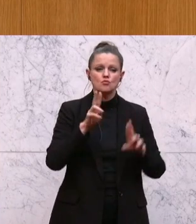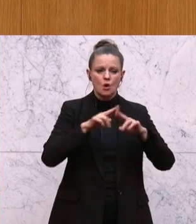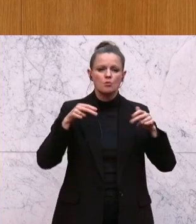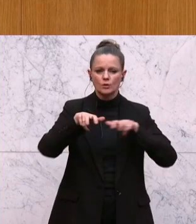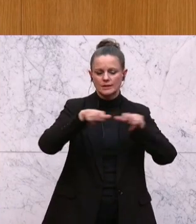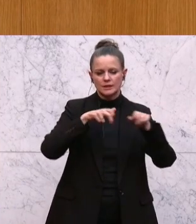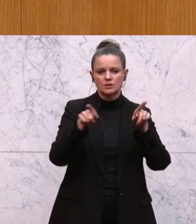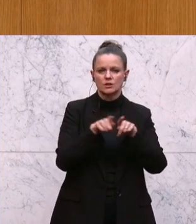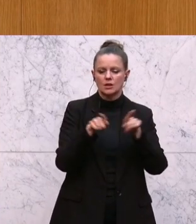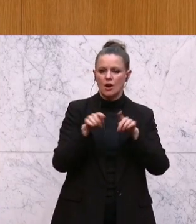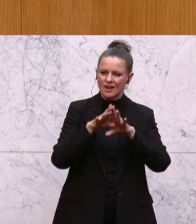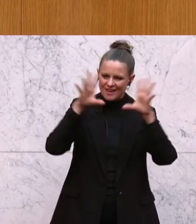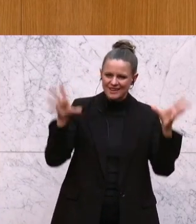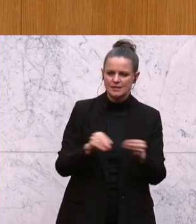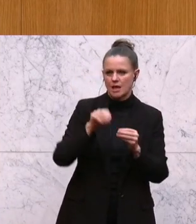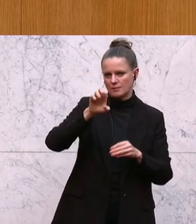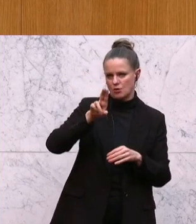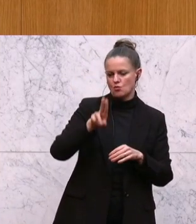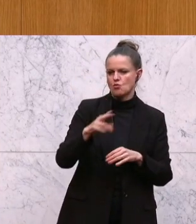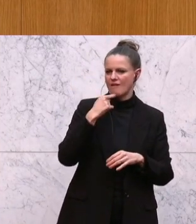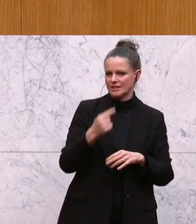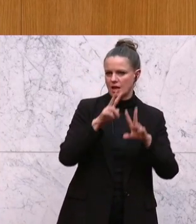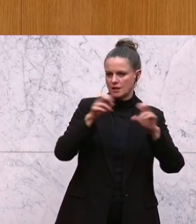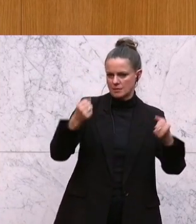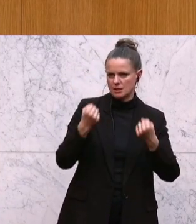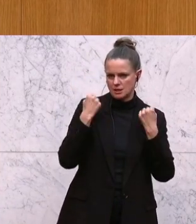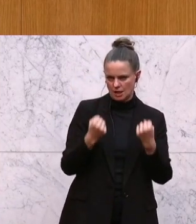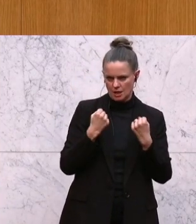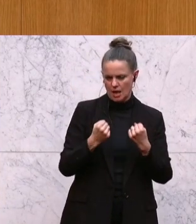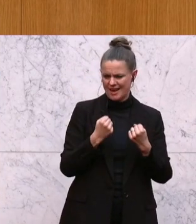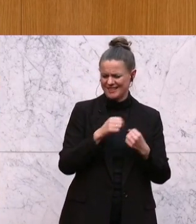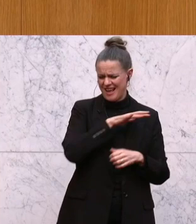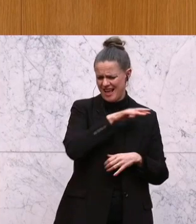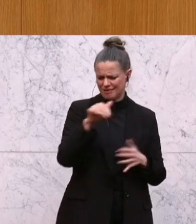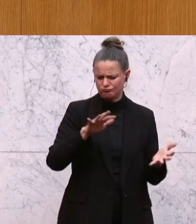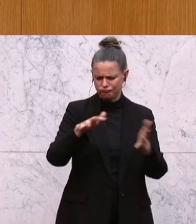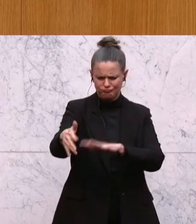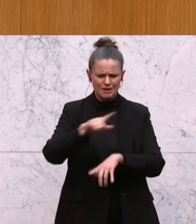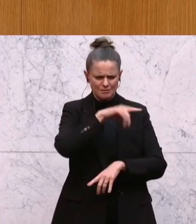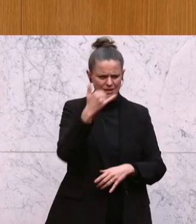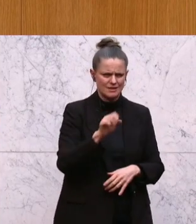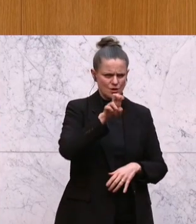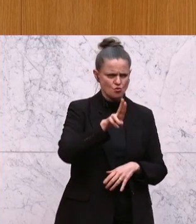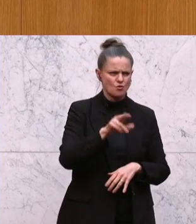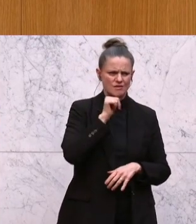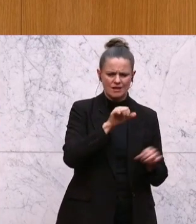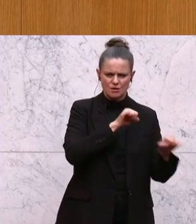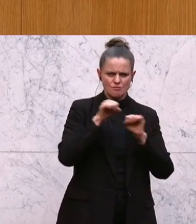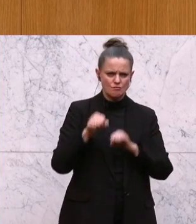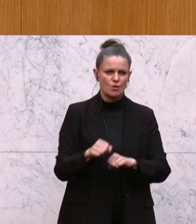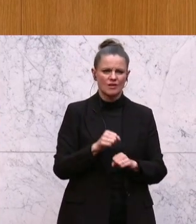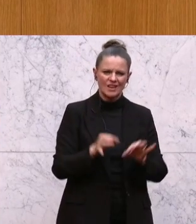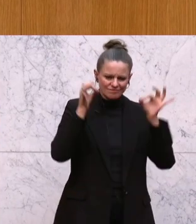Bundesregierung, sondern auch die gesamte EU versagt beim Thema Sicherheit auf ganzer Linie. Bis heute ist die EU nicht in der Lage, für einen